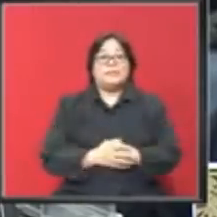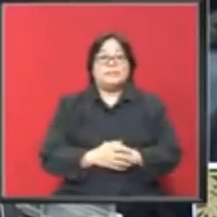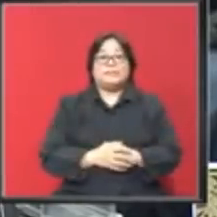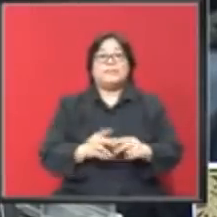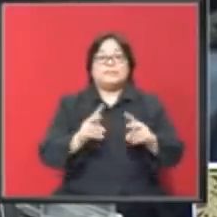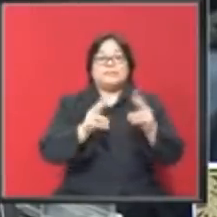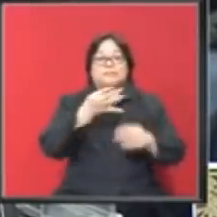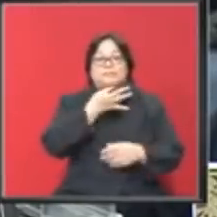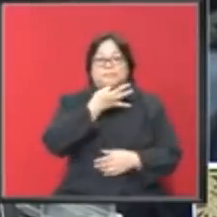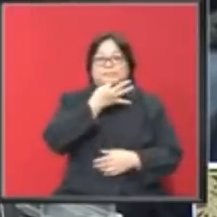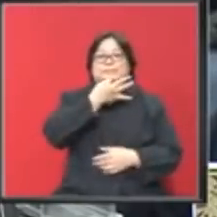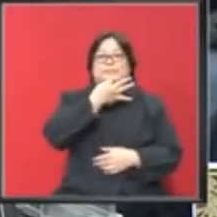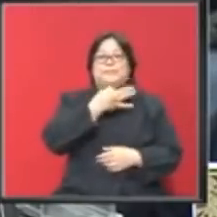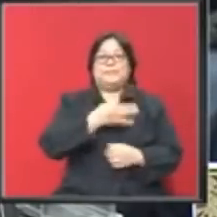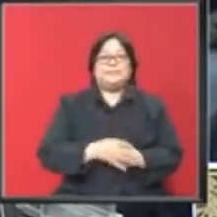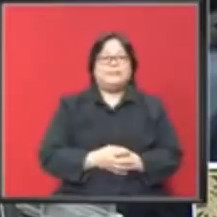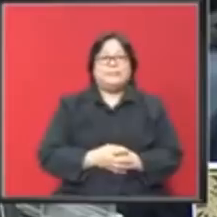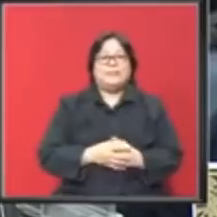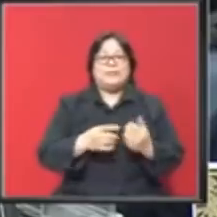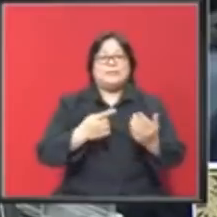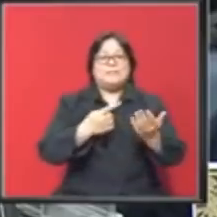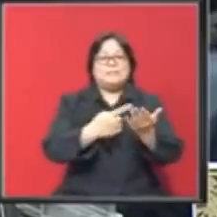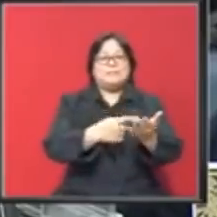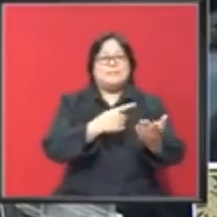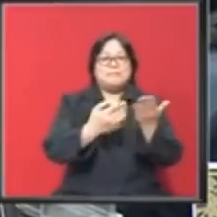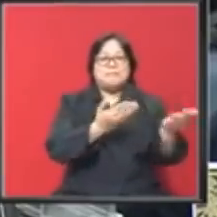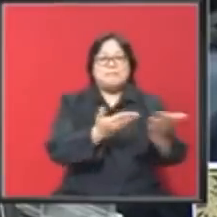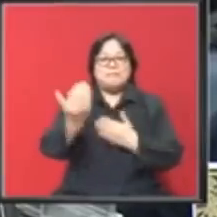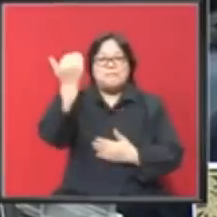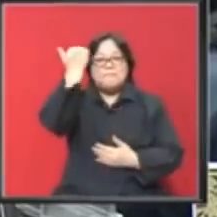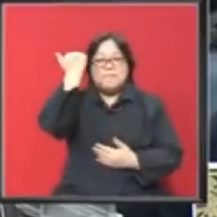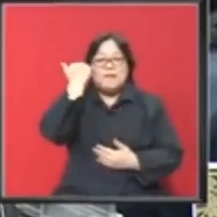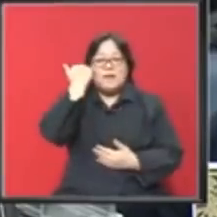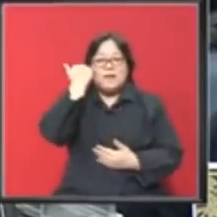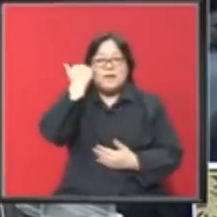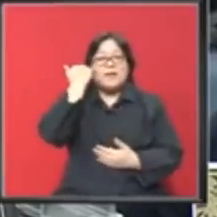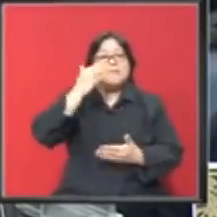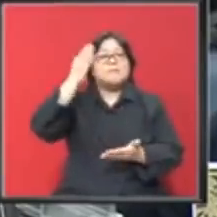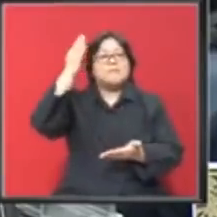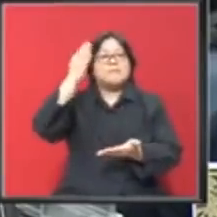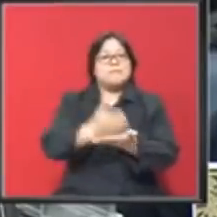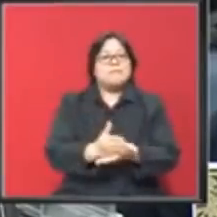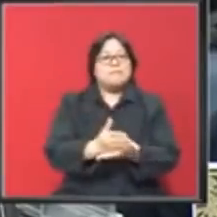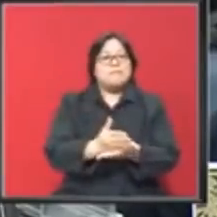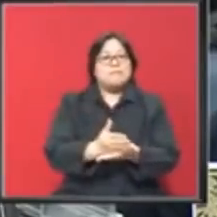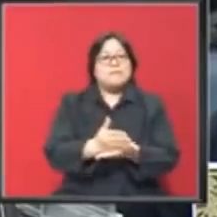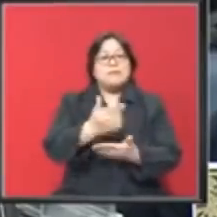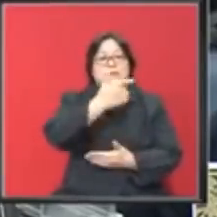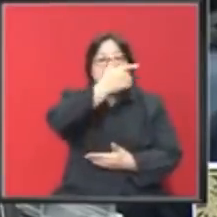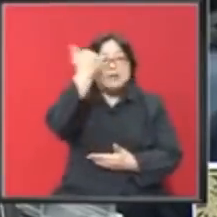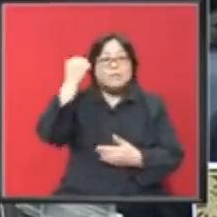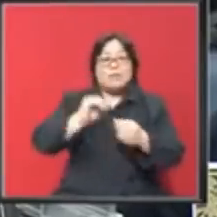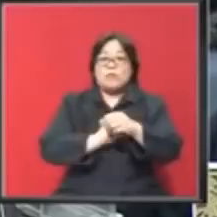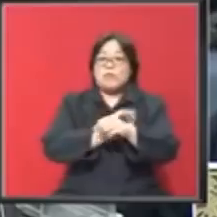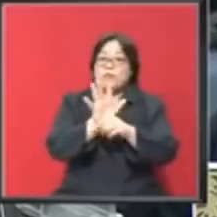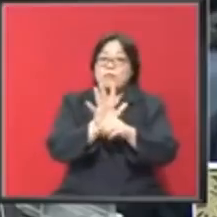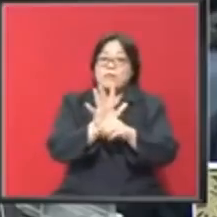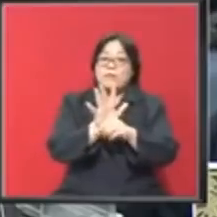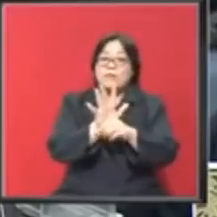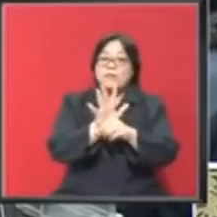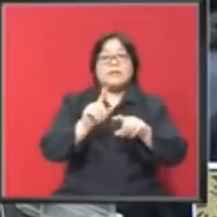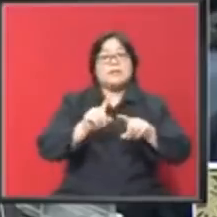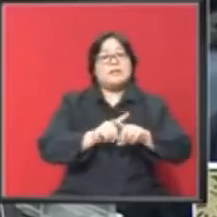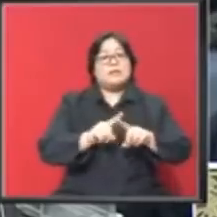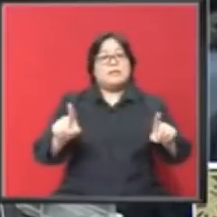Amabelle pembicaraan di Mahkamah dihentikan karena komitmen ini